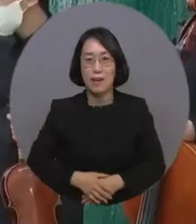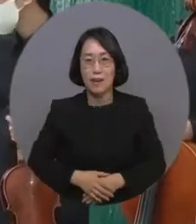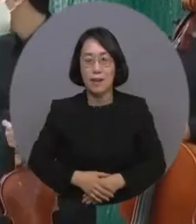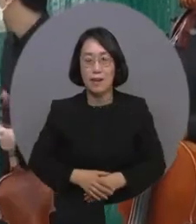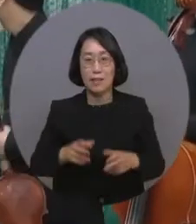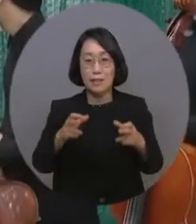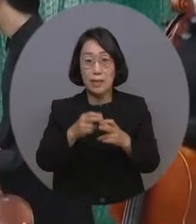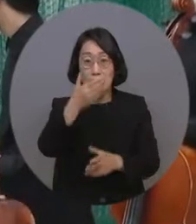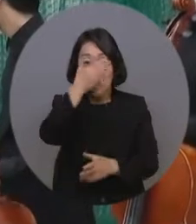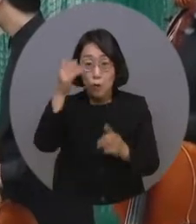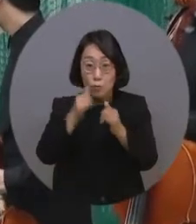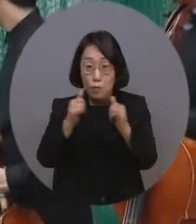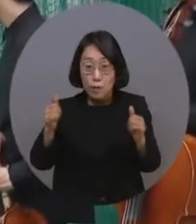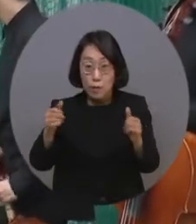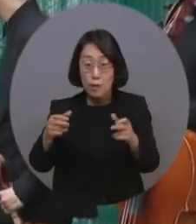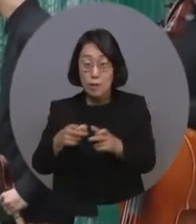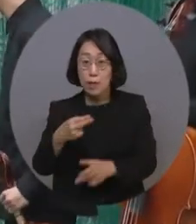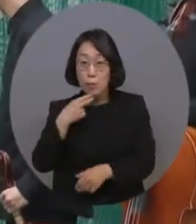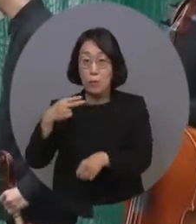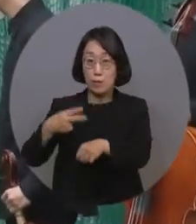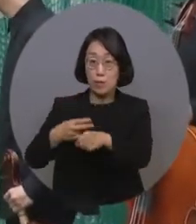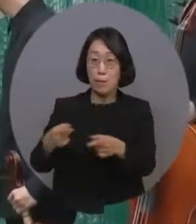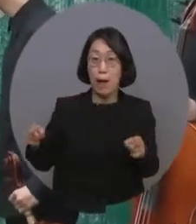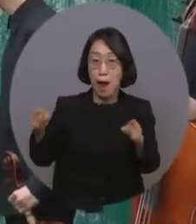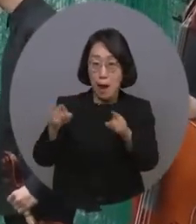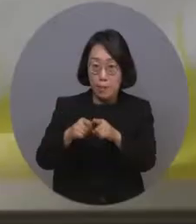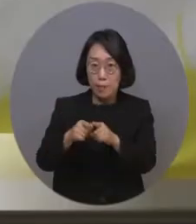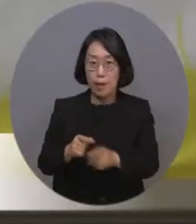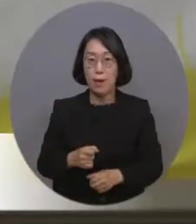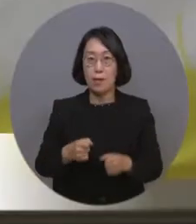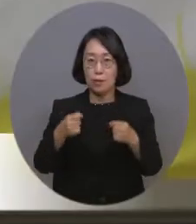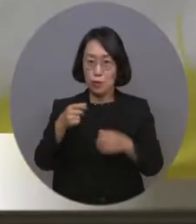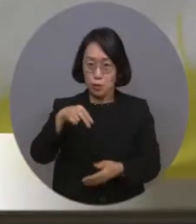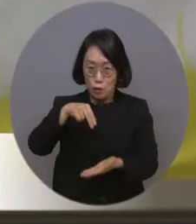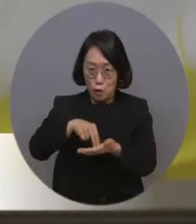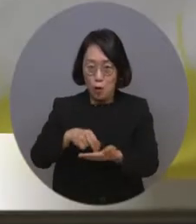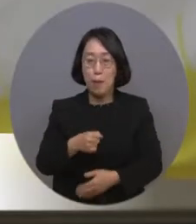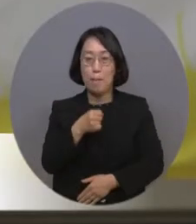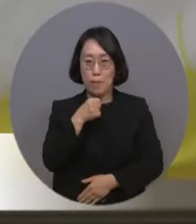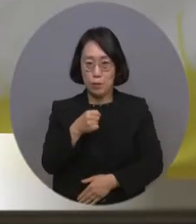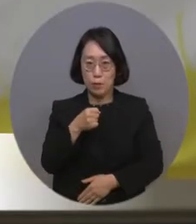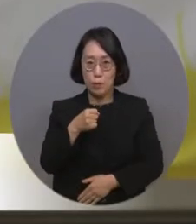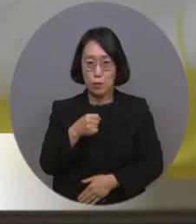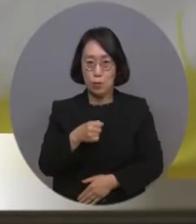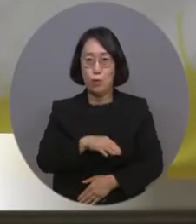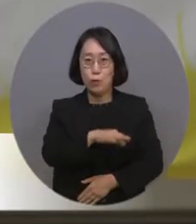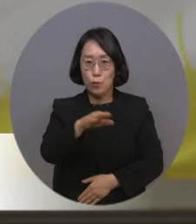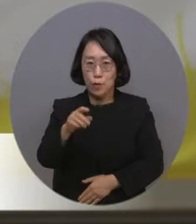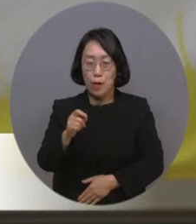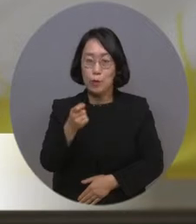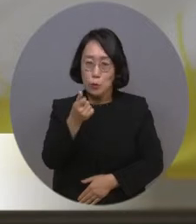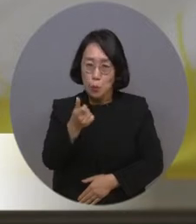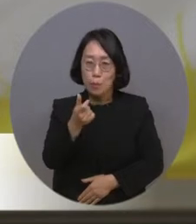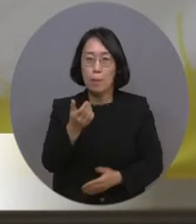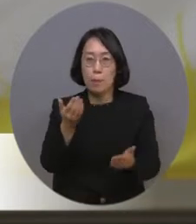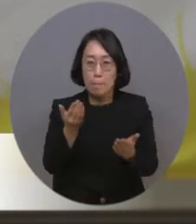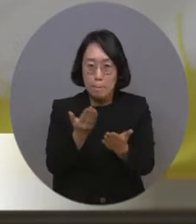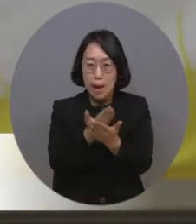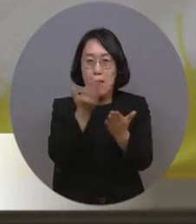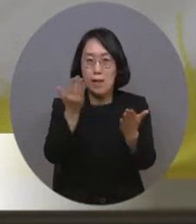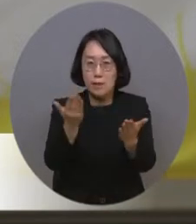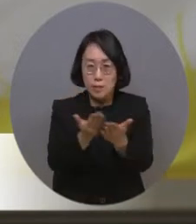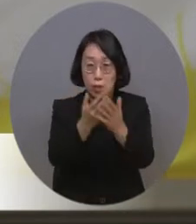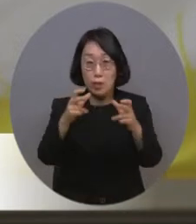발달장애인 청년이 비장애인 교사와 함께 사회를 봅니다. 우리가 조금씩 어느 정도 장애를